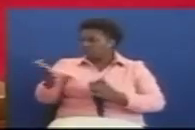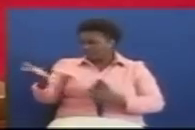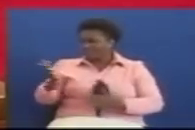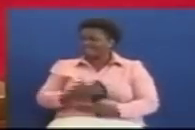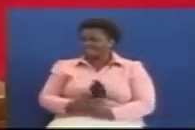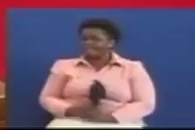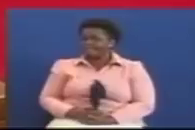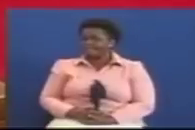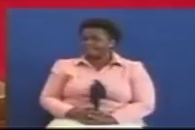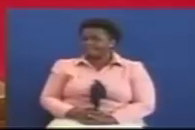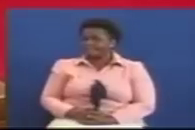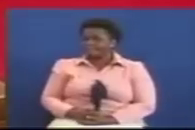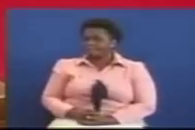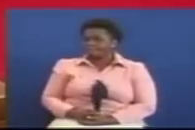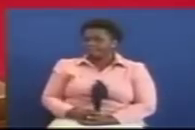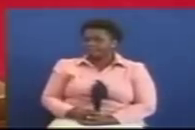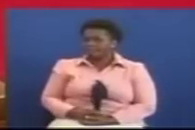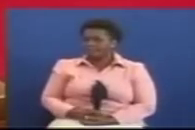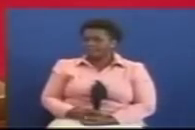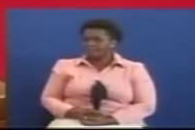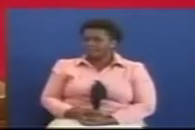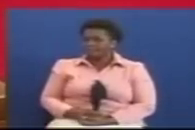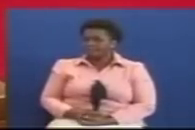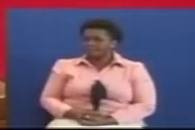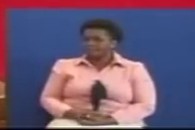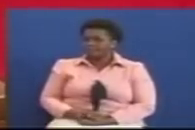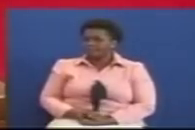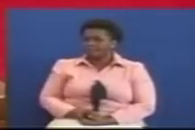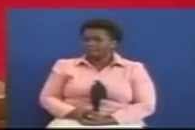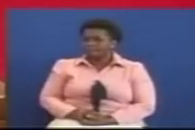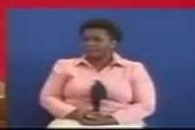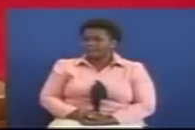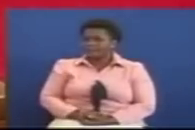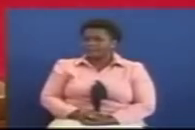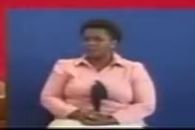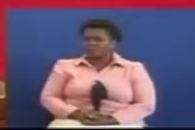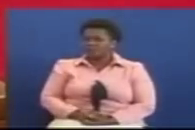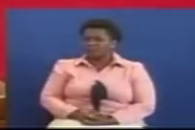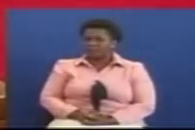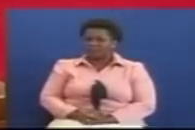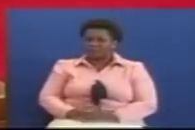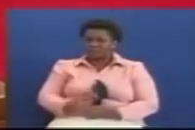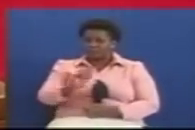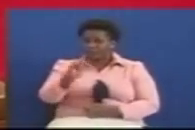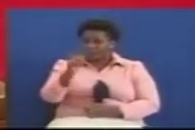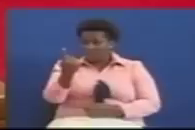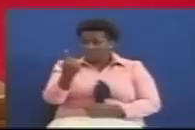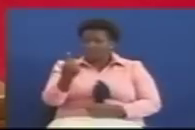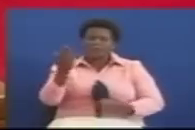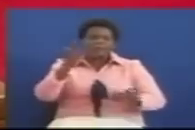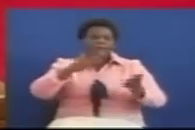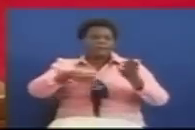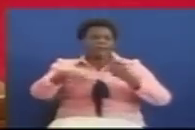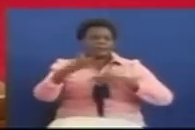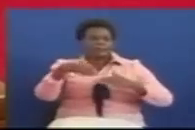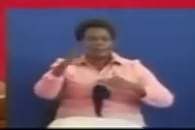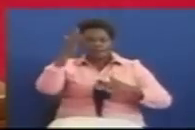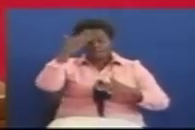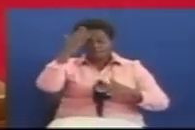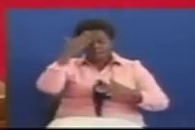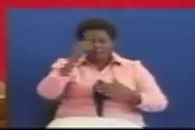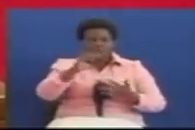nyongeza ya Mheshimiwa Rehema Juma Migila kama ifuatavyo. Swali lake la kwanza, nataka kujua